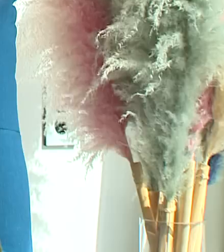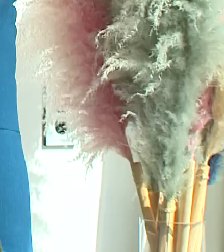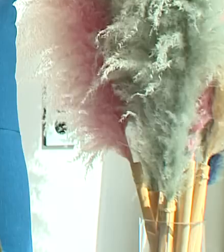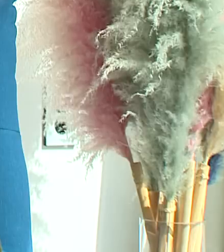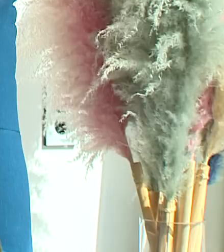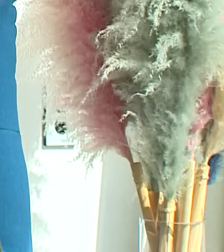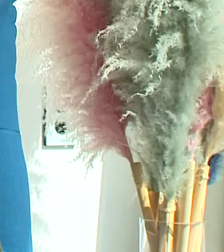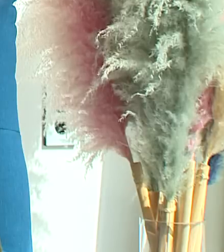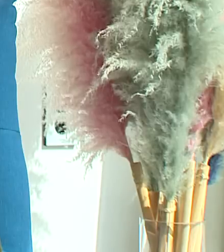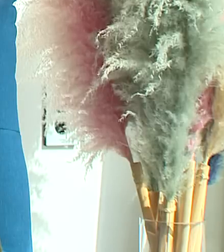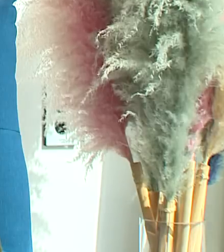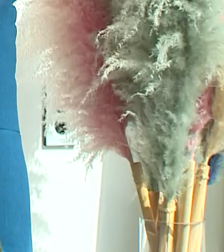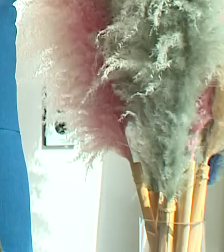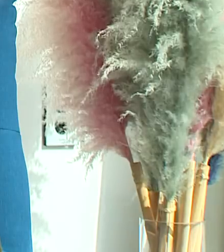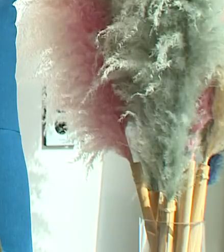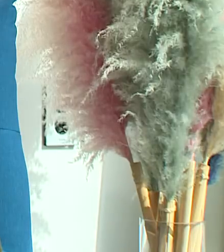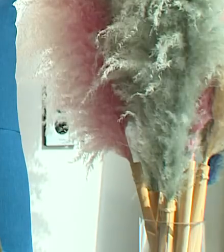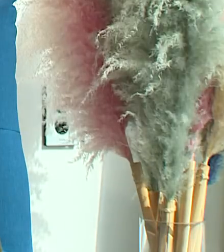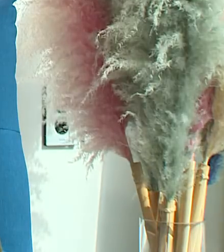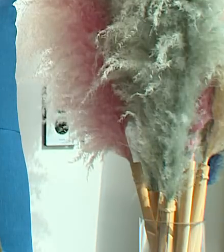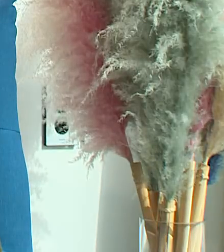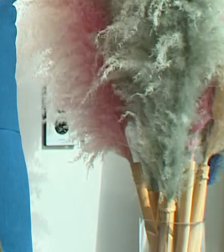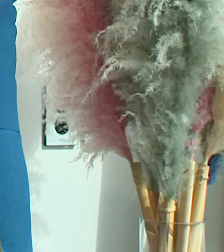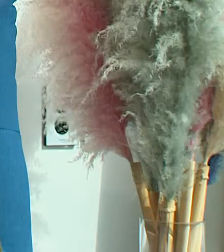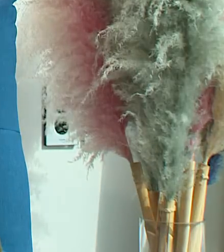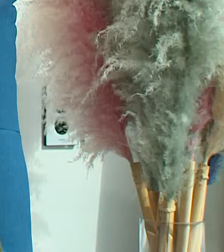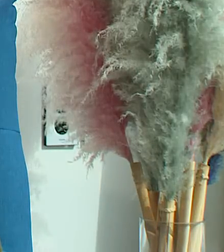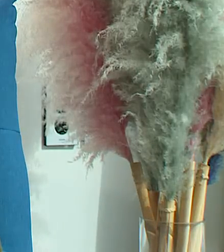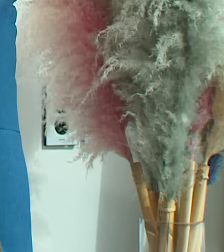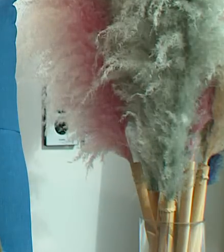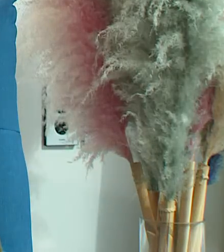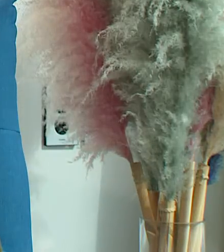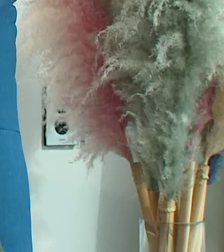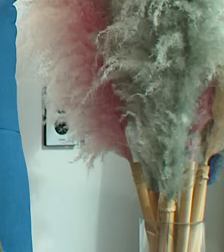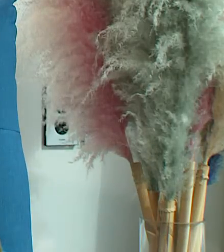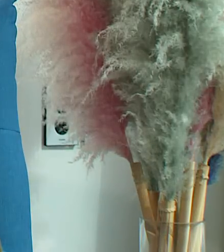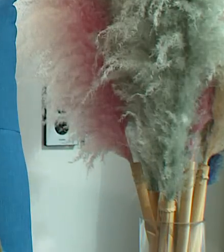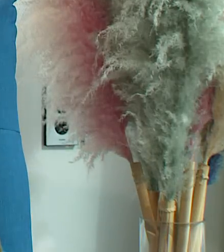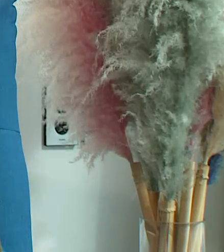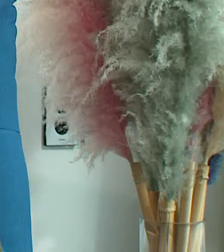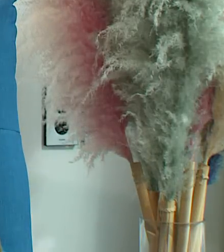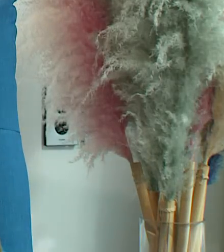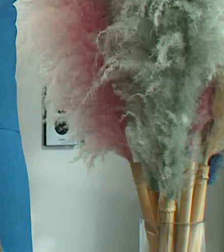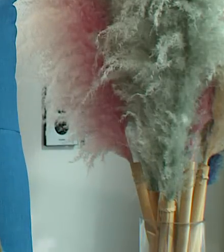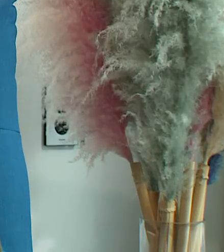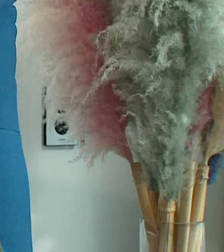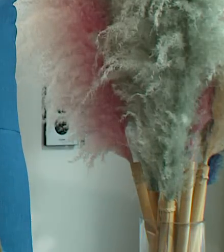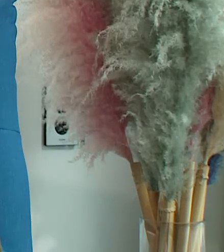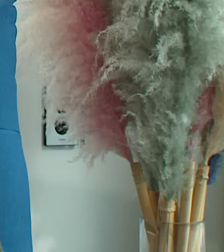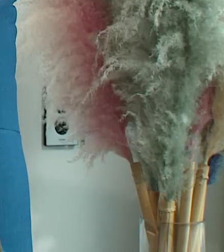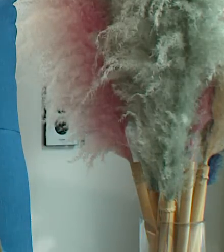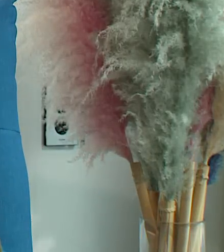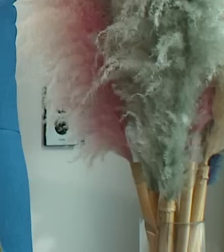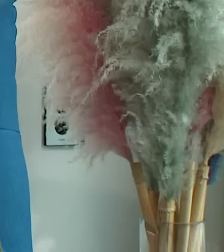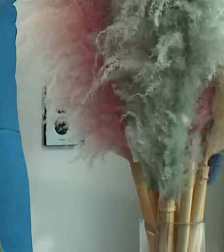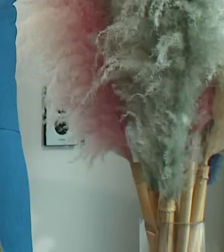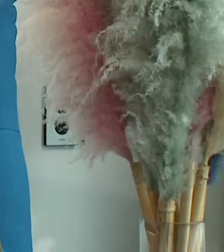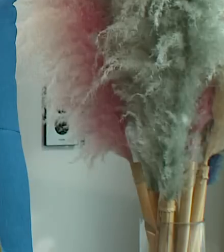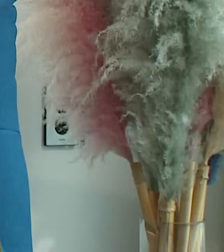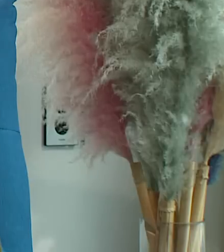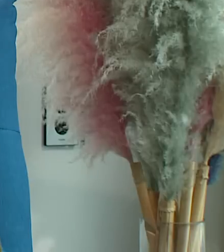좋은 인연이든 나쁜 인연이든 결국 내가 지은 업의 인연들이구나라는